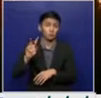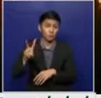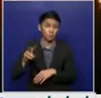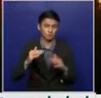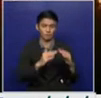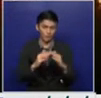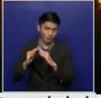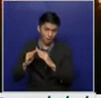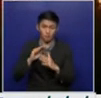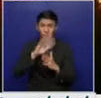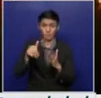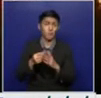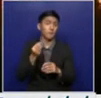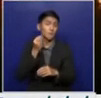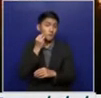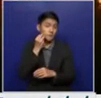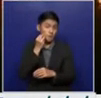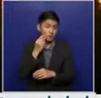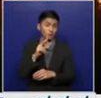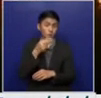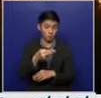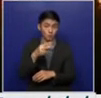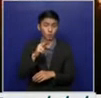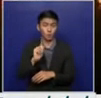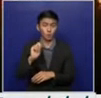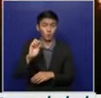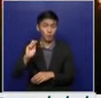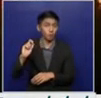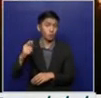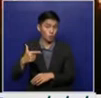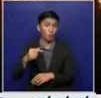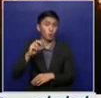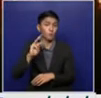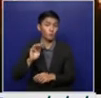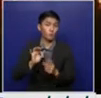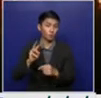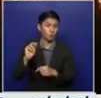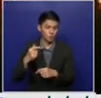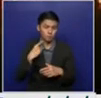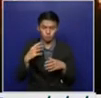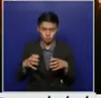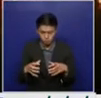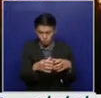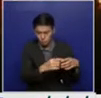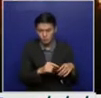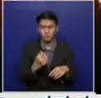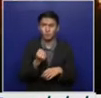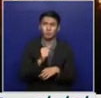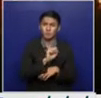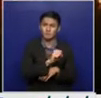เขตบ้านหนองม่วงหมู่ที่ 3บ้านทับช้างหมู่ 5หมู่ 6บ้านชะอมหมู่ 8หมู่ 9และบ้านโตนดหมู่ 10หมู่ 11